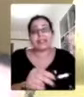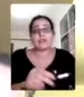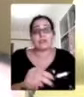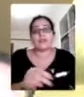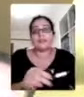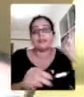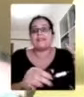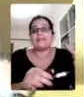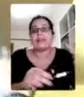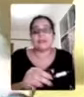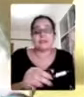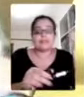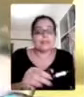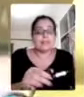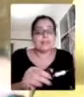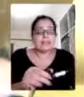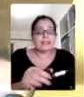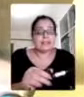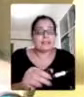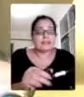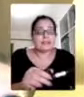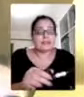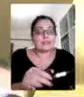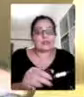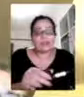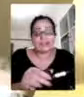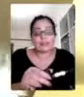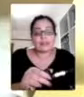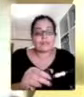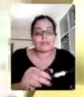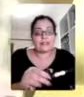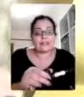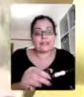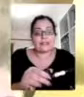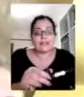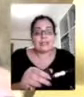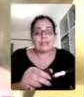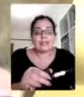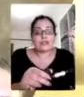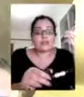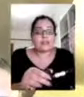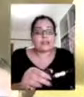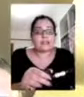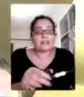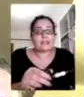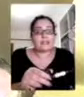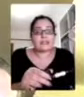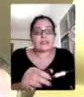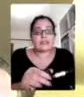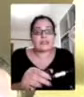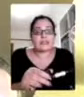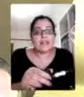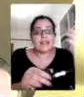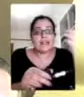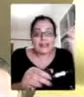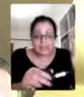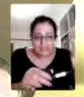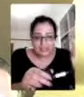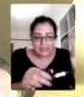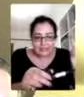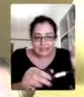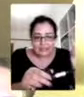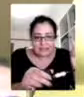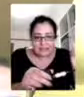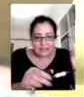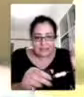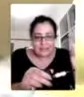bir de Dento Baka falan var Almanların. Kendi üredi. Kolhaserkoplar falan var. Çok rahat ulaşabilirsiniz. Eğer